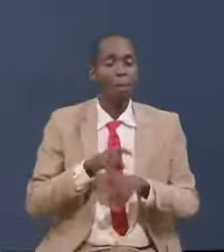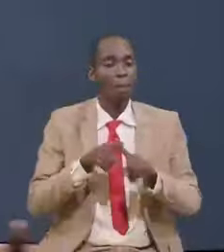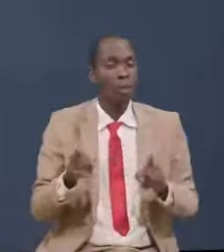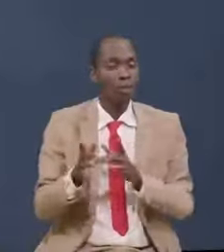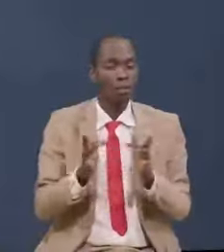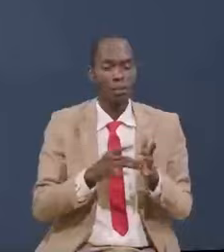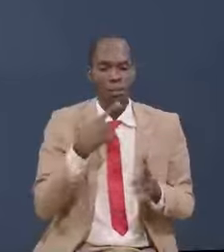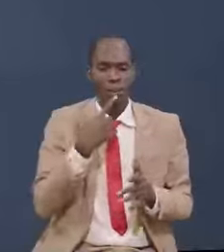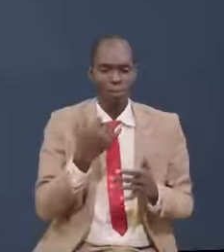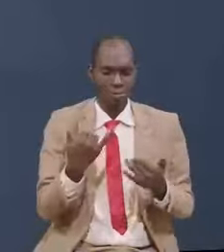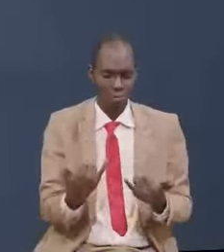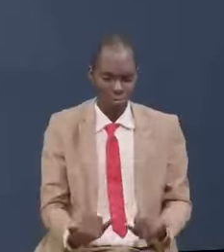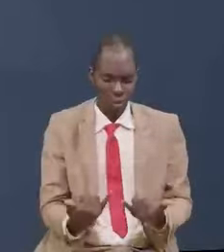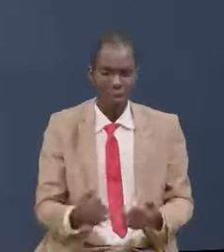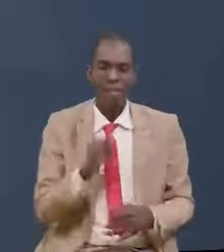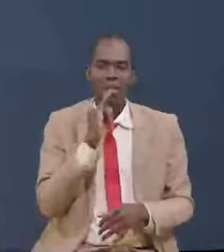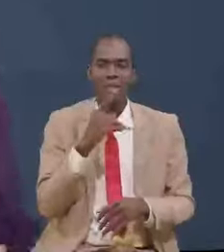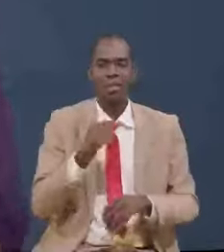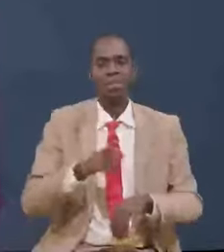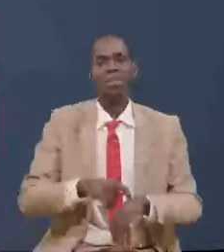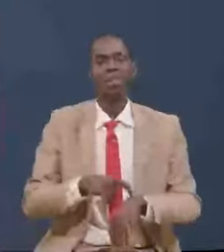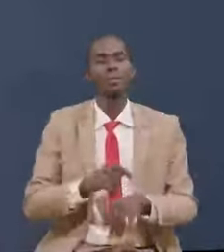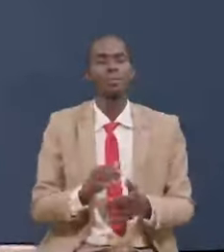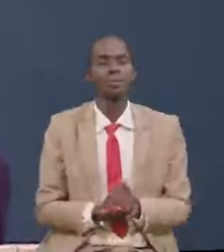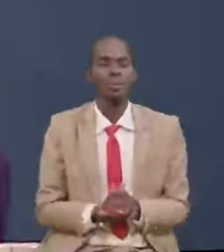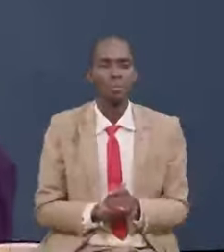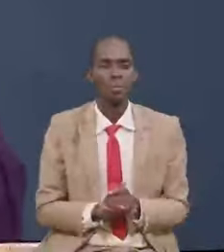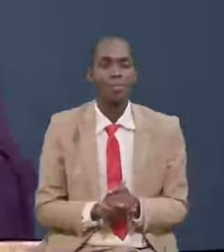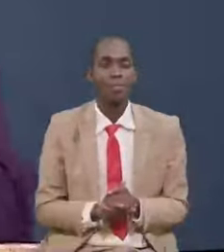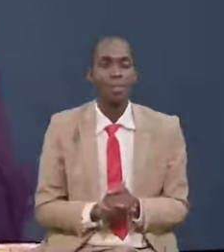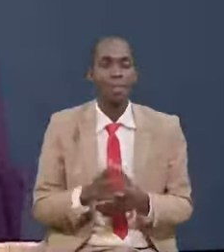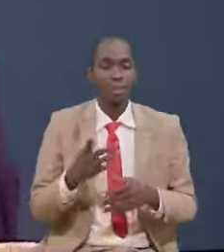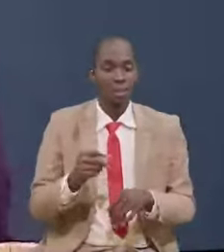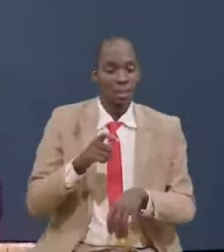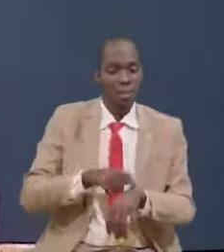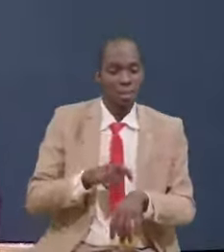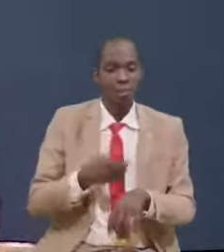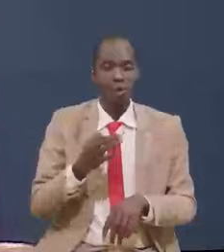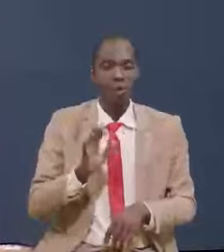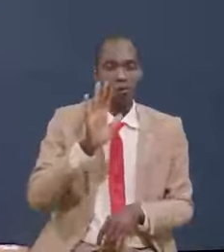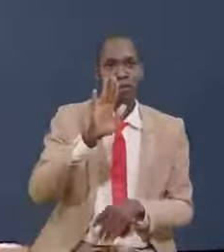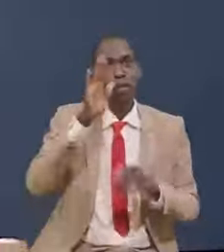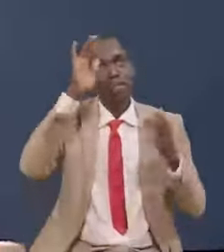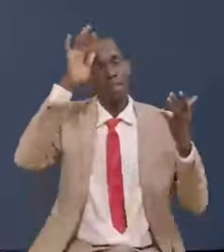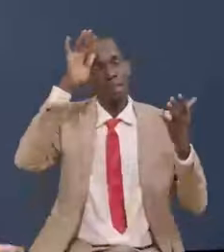Maintenant, Jésus a dit, c'est maintenant le temps. Le moment de ton attente,